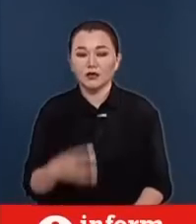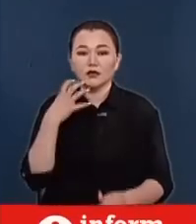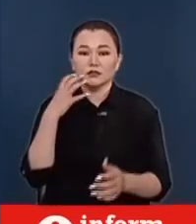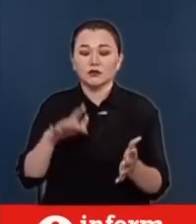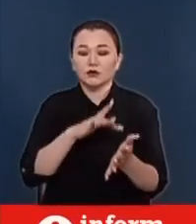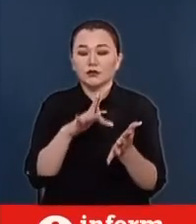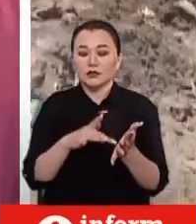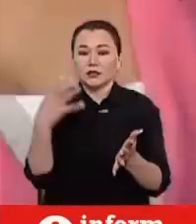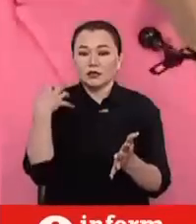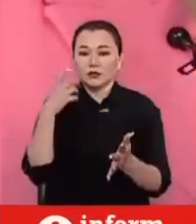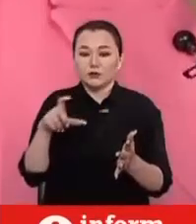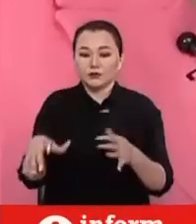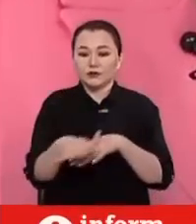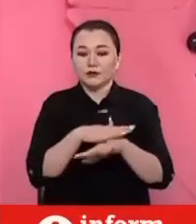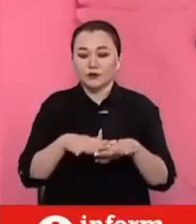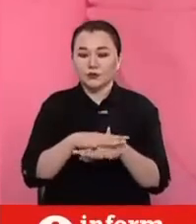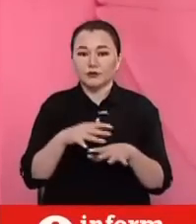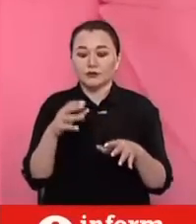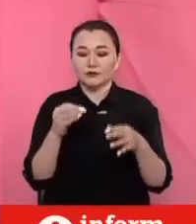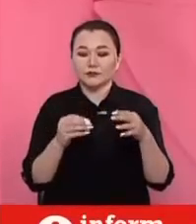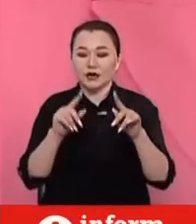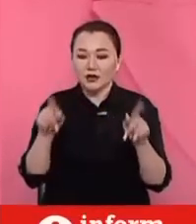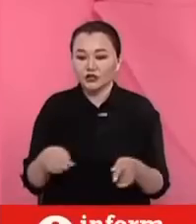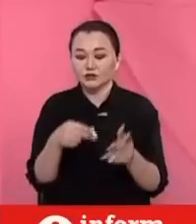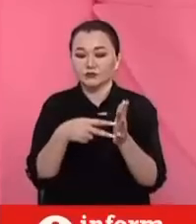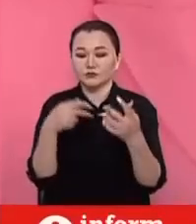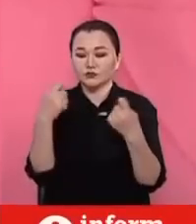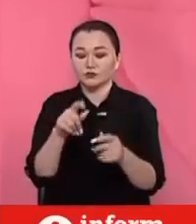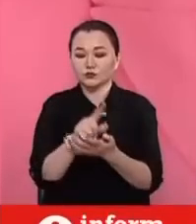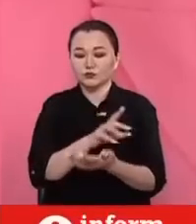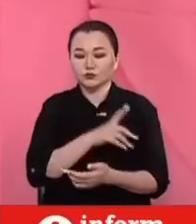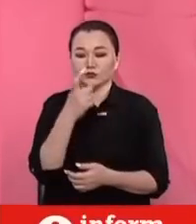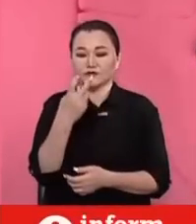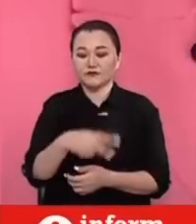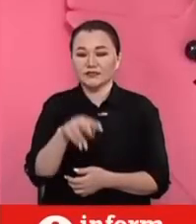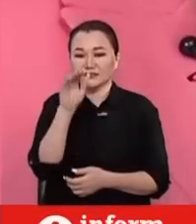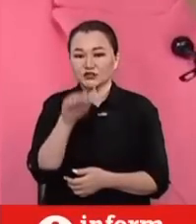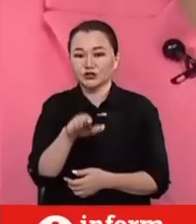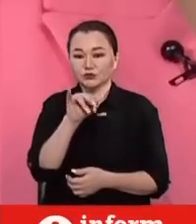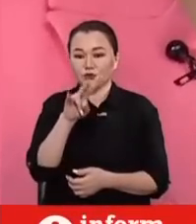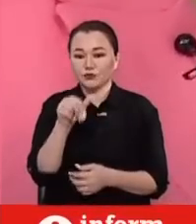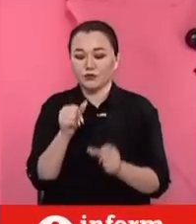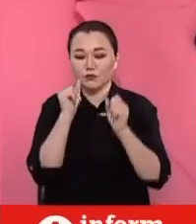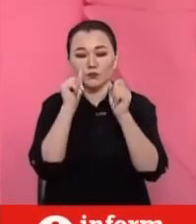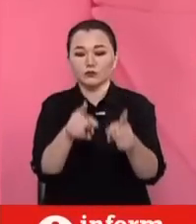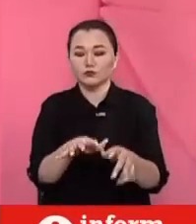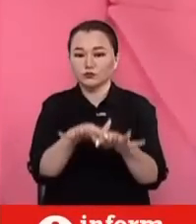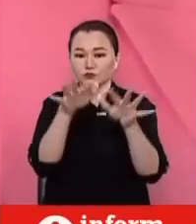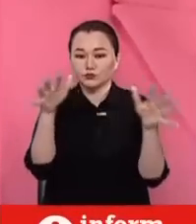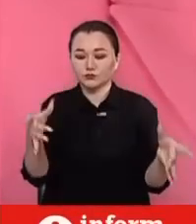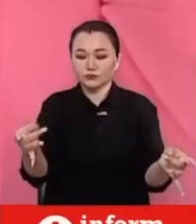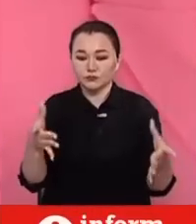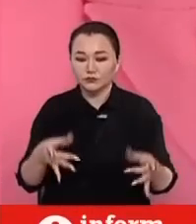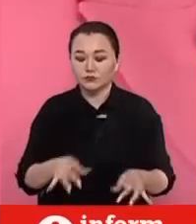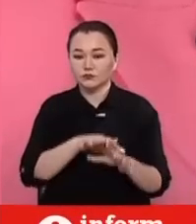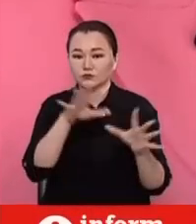Қызылордада шенеуніктер халыққа шекті бағада сатылуы тиіс 120 тонна көкөністі қоқысқа төккен. Қап-қап болып